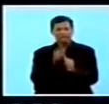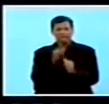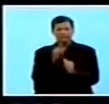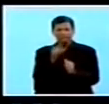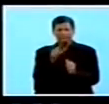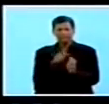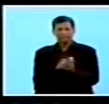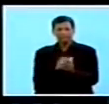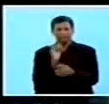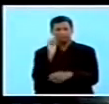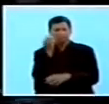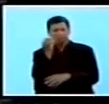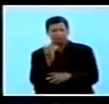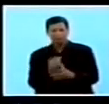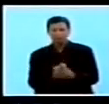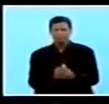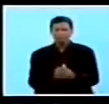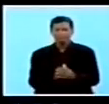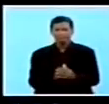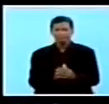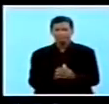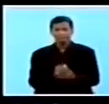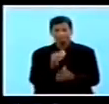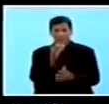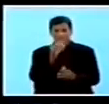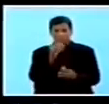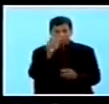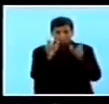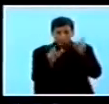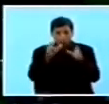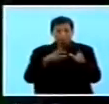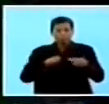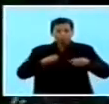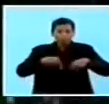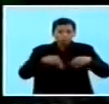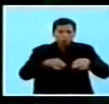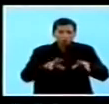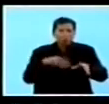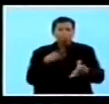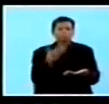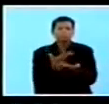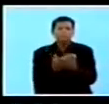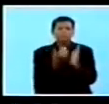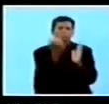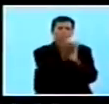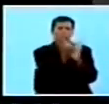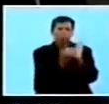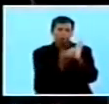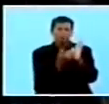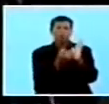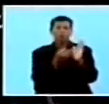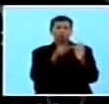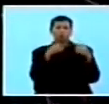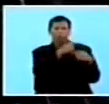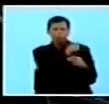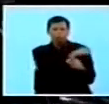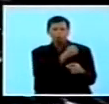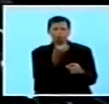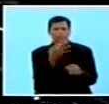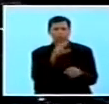Jakarta. Sejumlah kalangan pelaku usaha bidang advertising ini meminta peraturan gubernur nomor 148 tahun